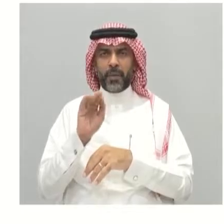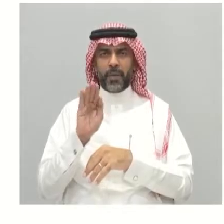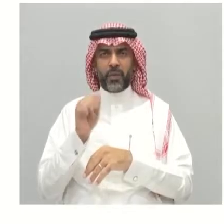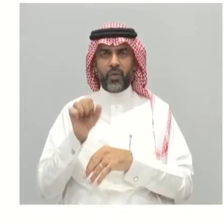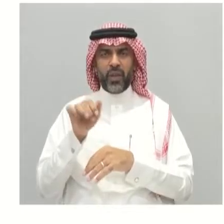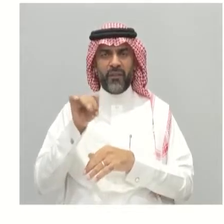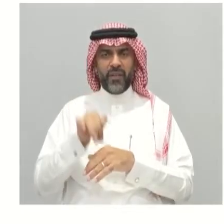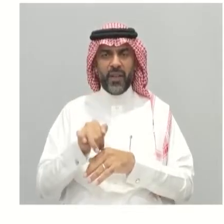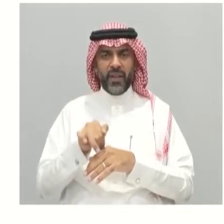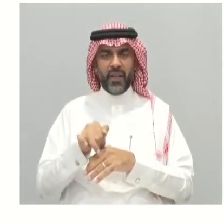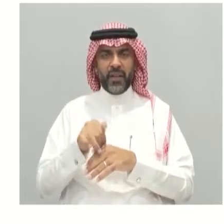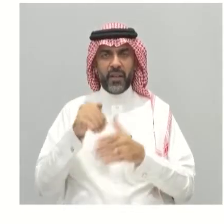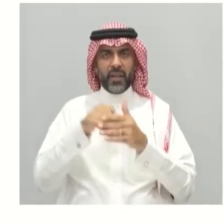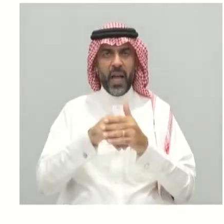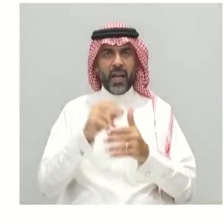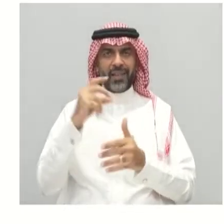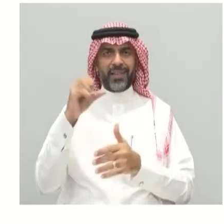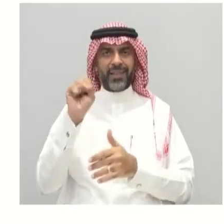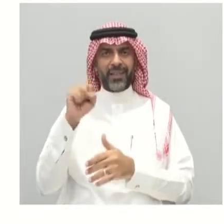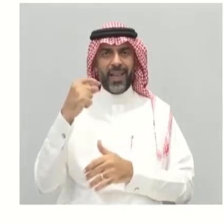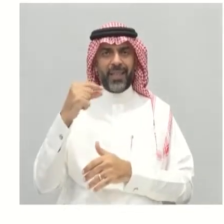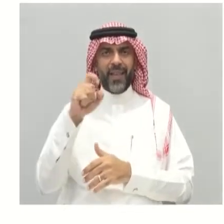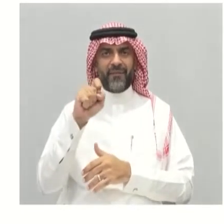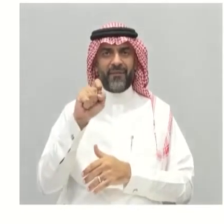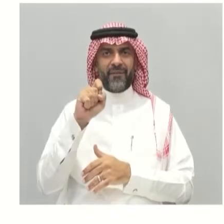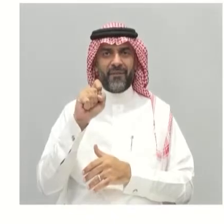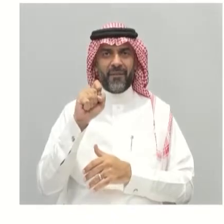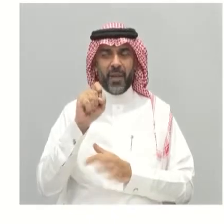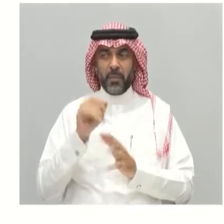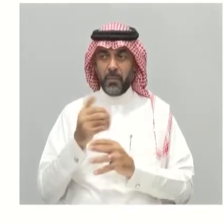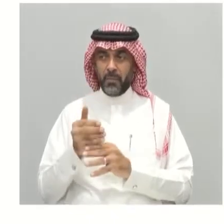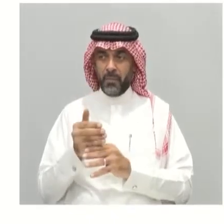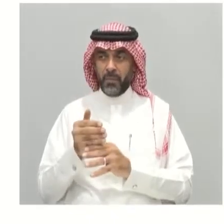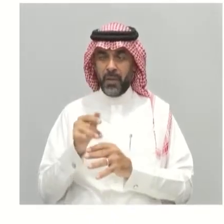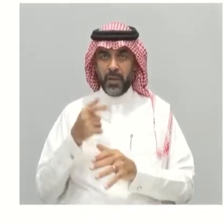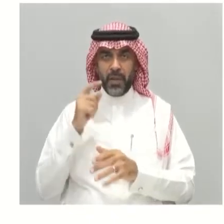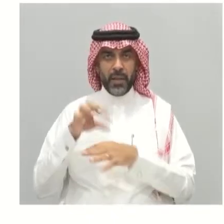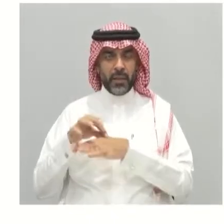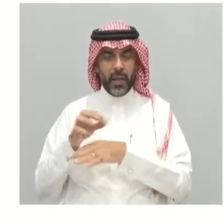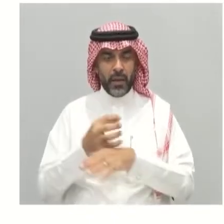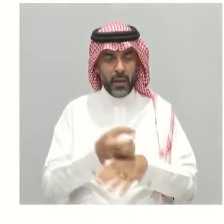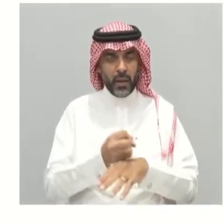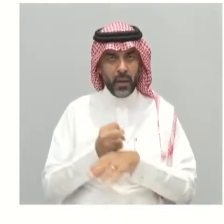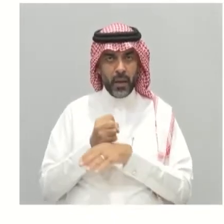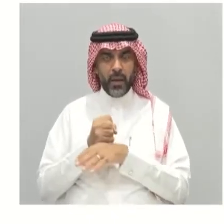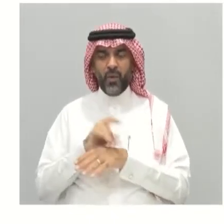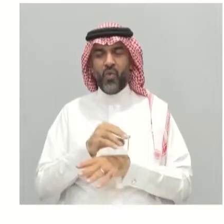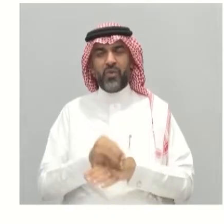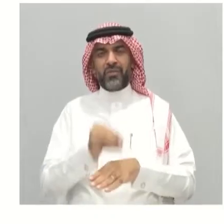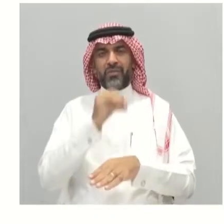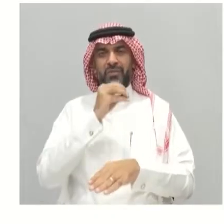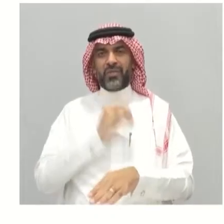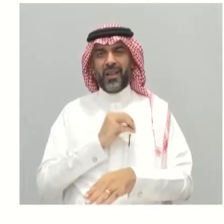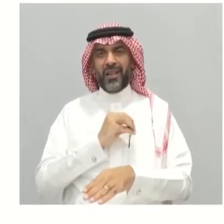انسجه ماذا الصدفيات ومن ثم تنتقل السموم الى الانسان او المخلوقات الحيه